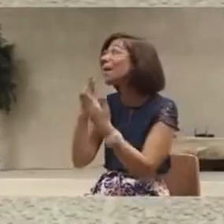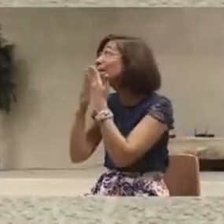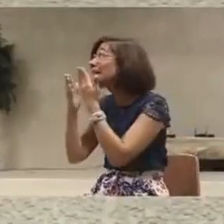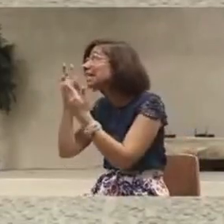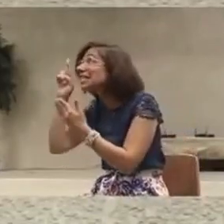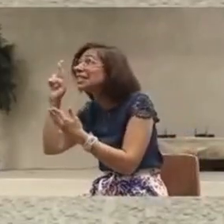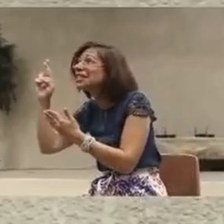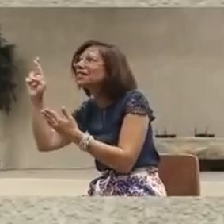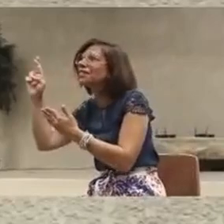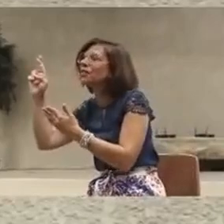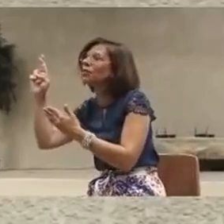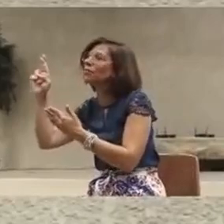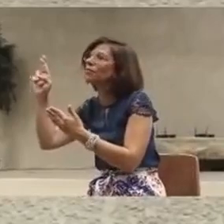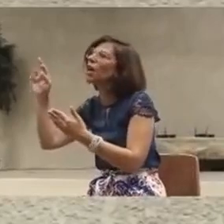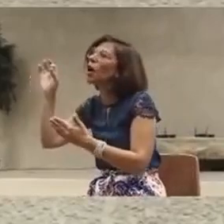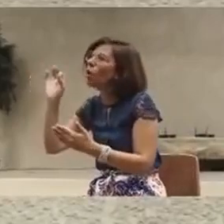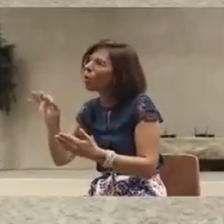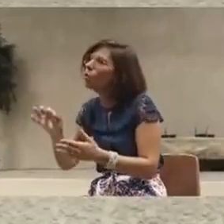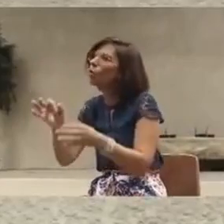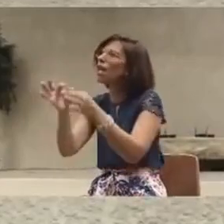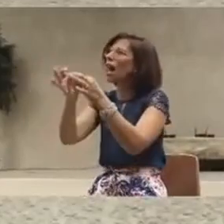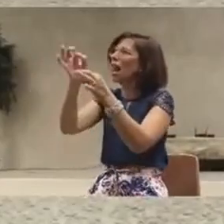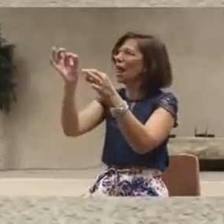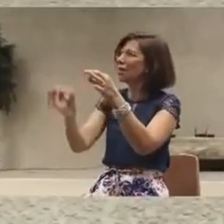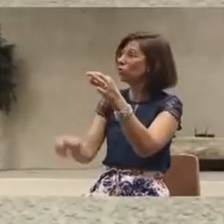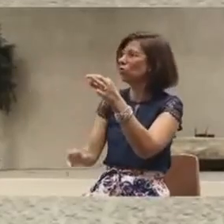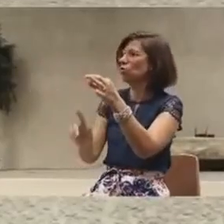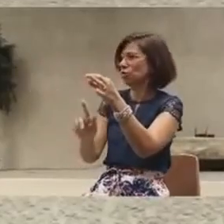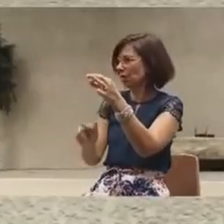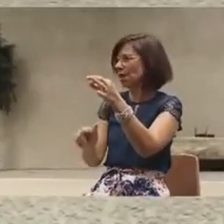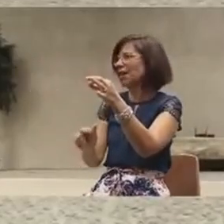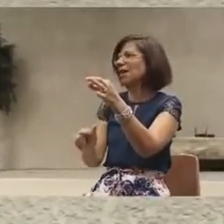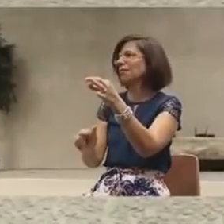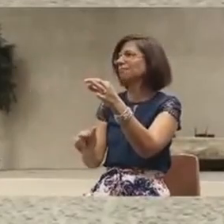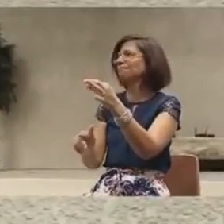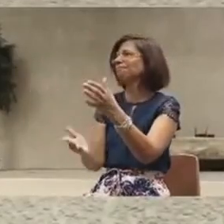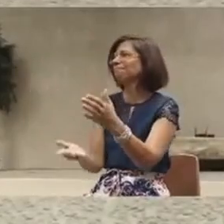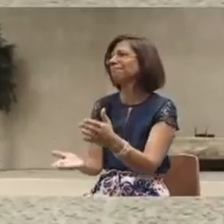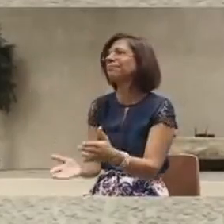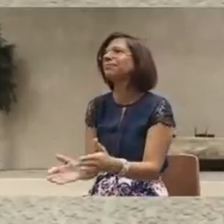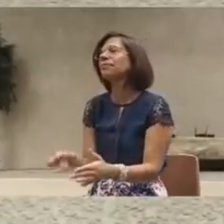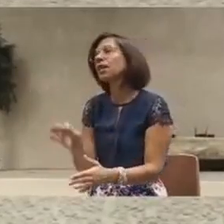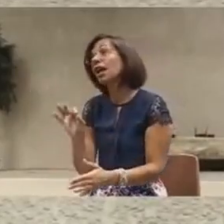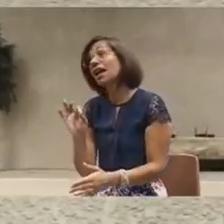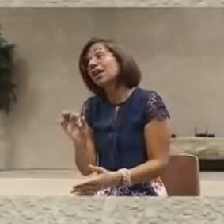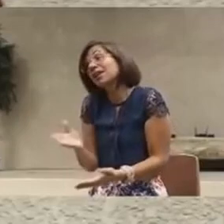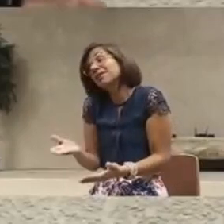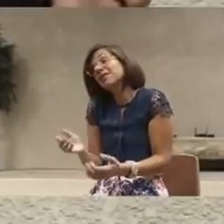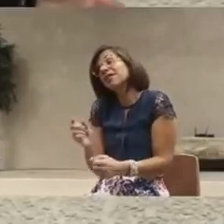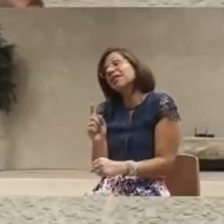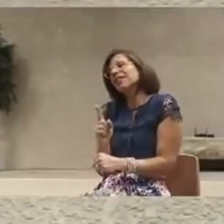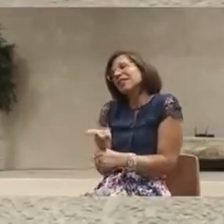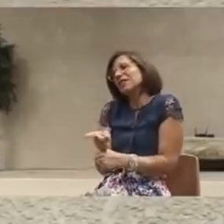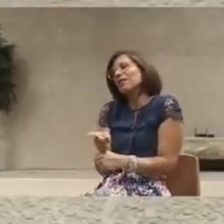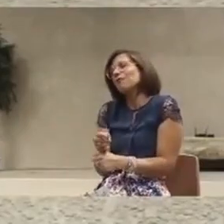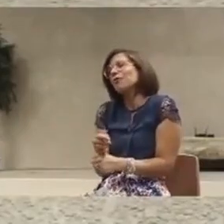Il a prévu une issue de secours. Il nous faut persévérer. Il faut avancer. Ne t'arrête